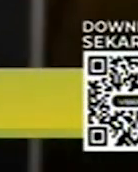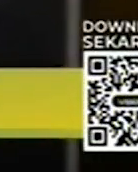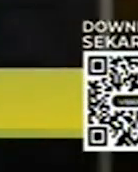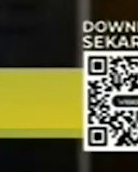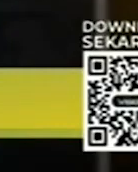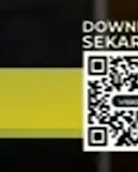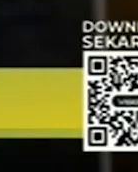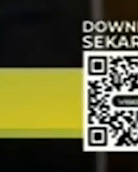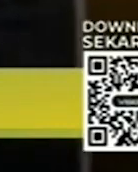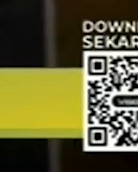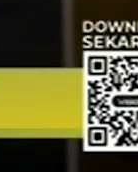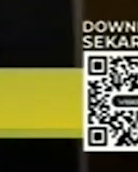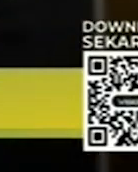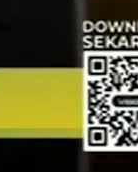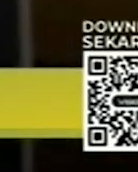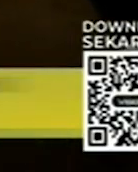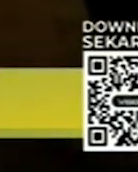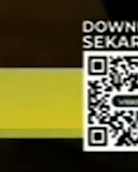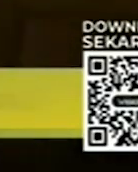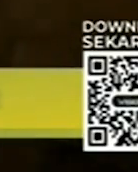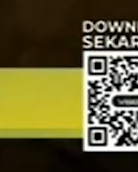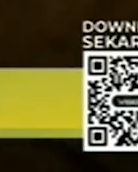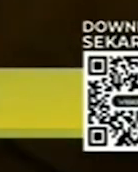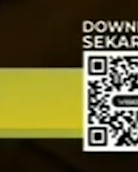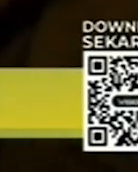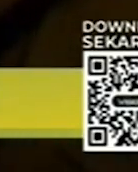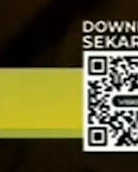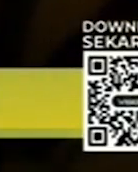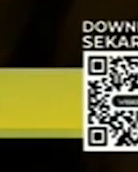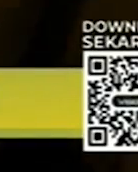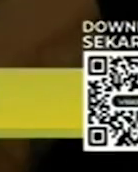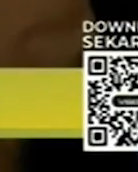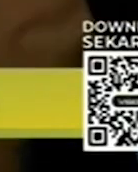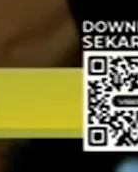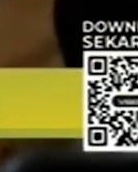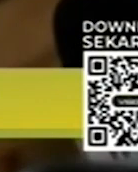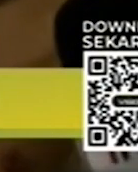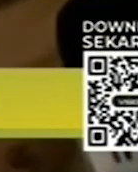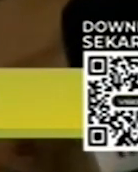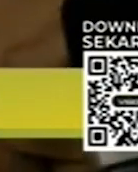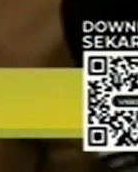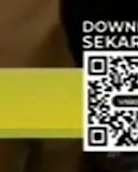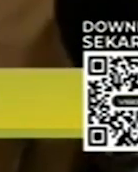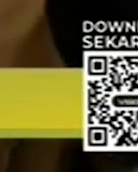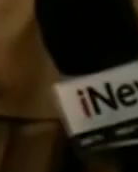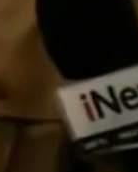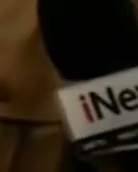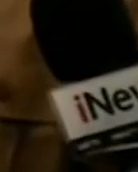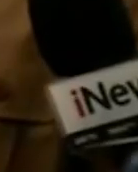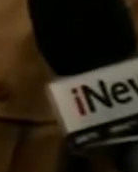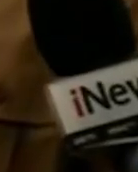nama dan pemalsuan tandatangan di sebuah surat permintaan sumbangan yang mengatasnamakan dirinya surat permintaan sumbangan